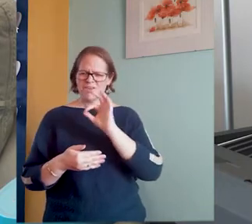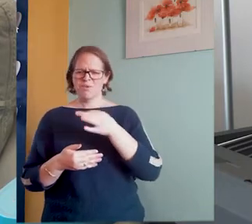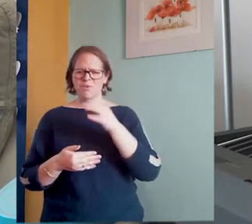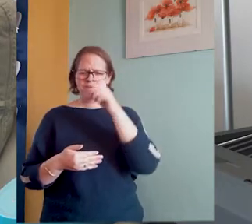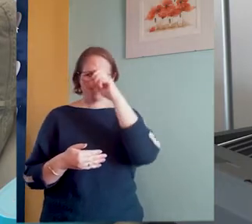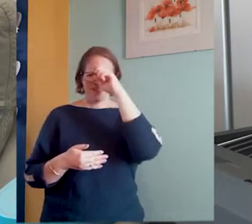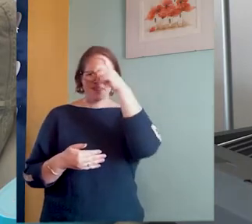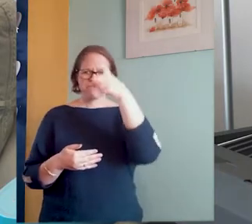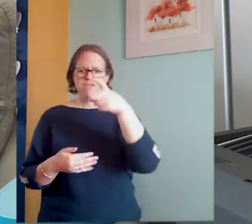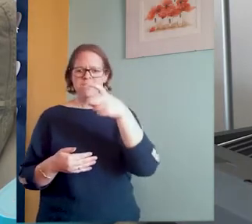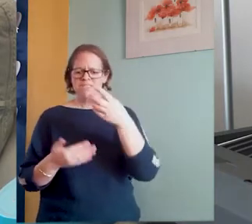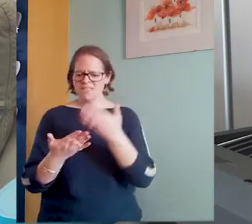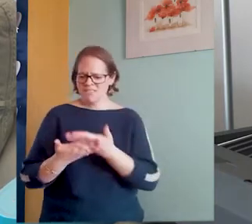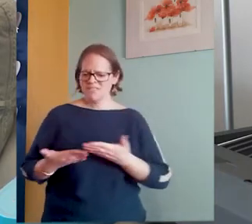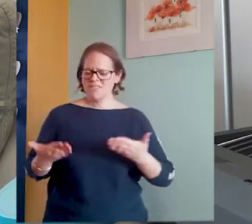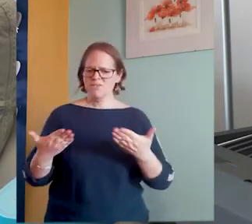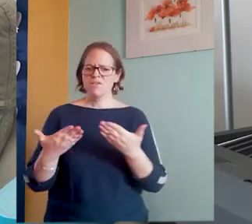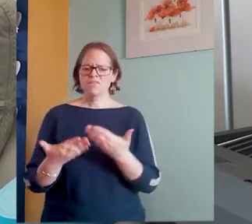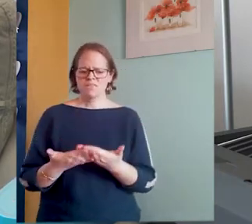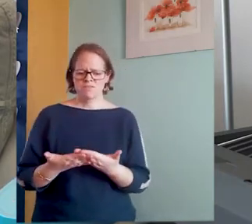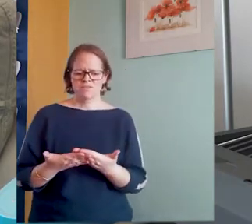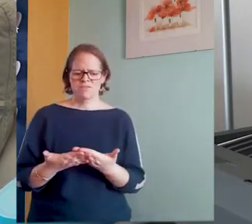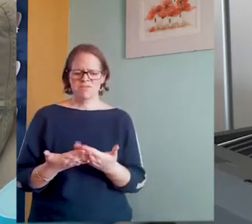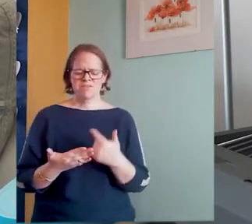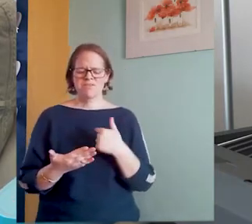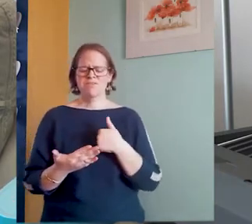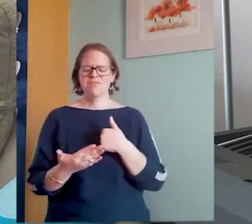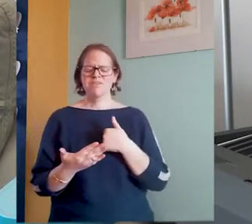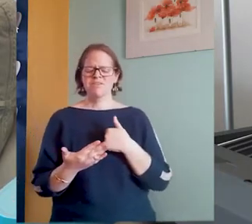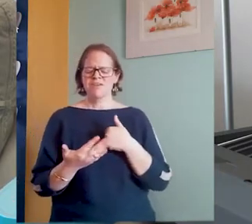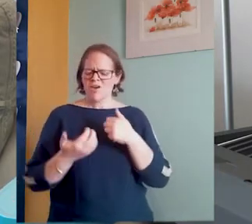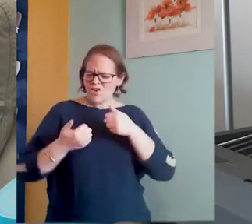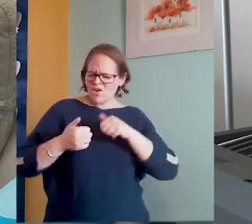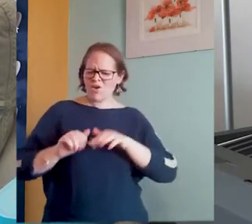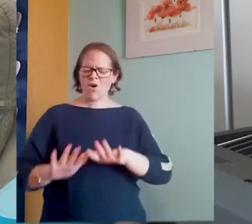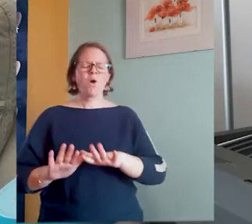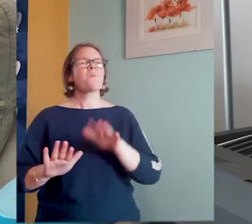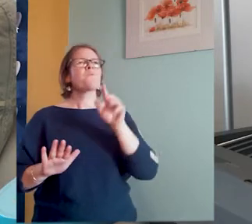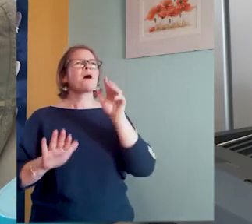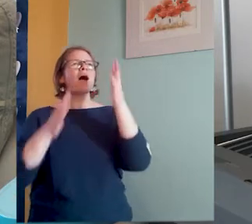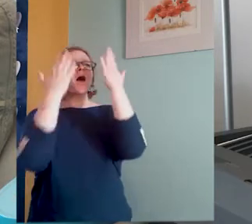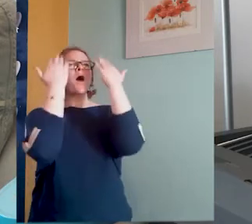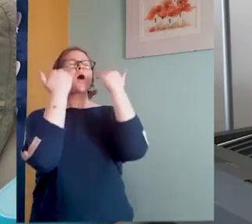je veux te louer, Seigneur. Je veux t'adorer.